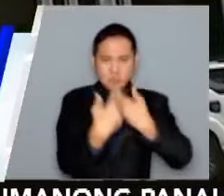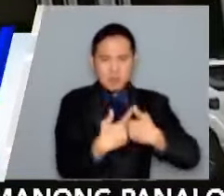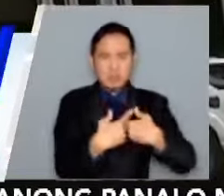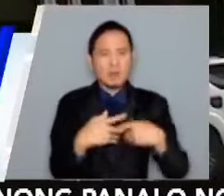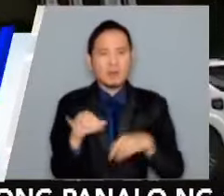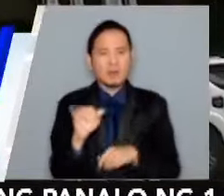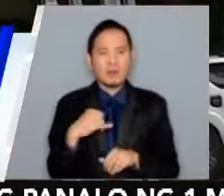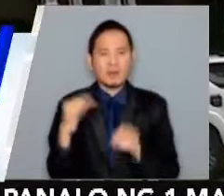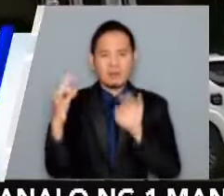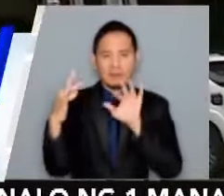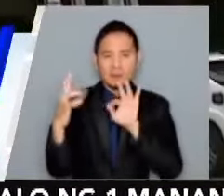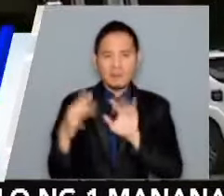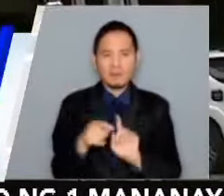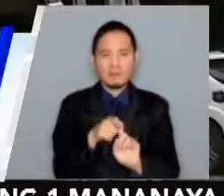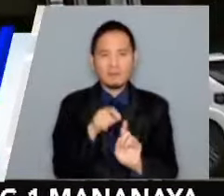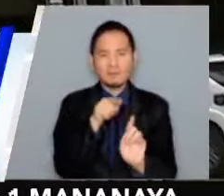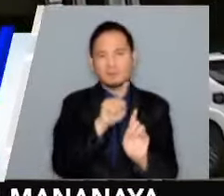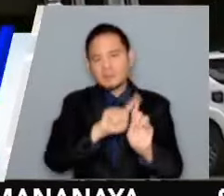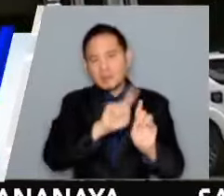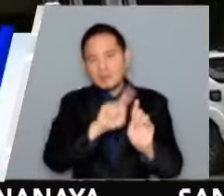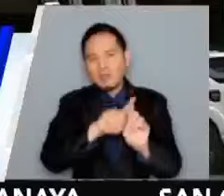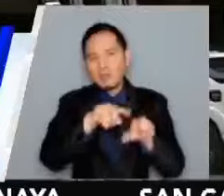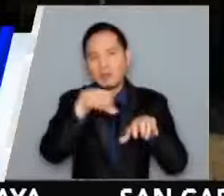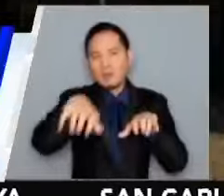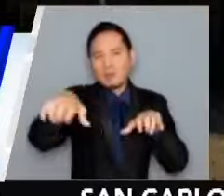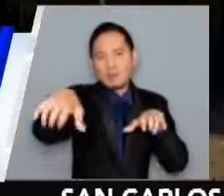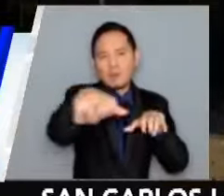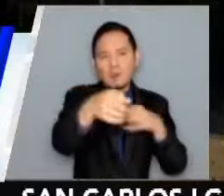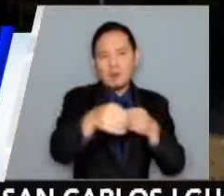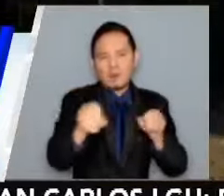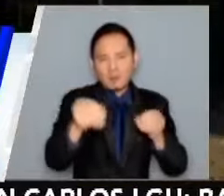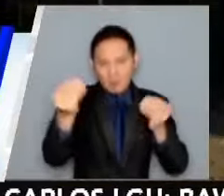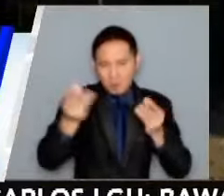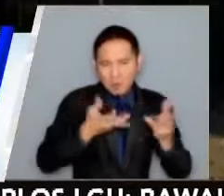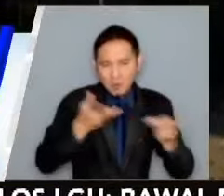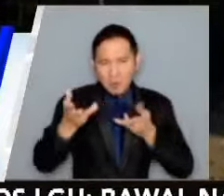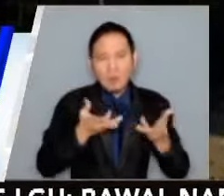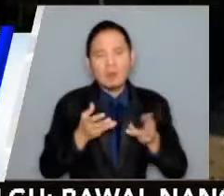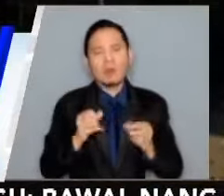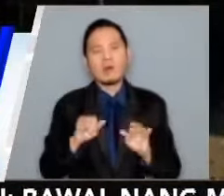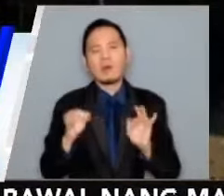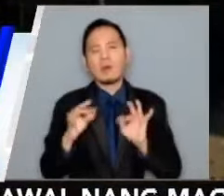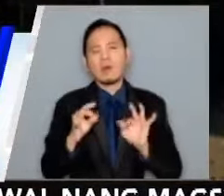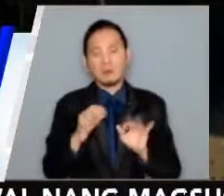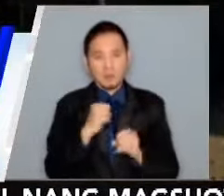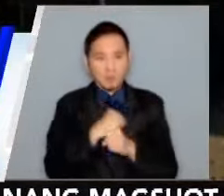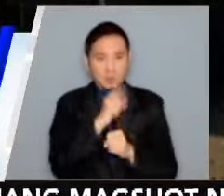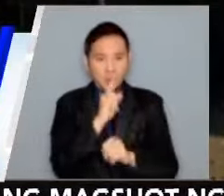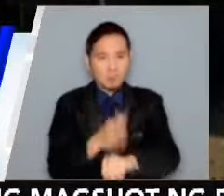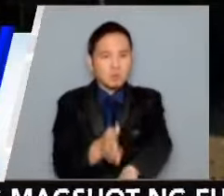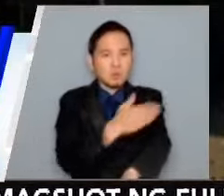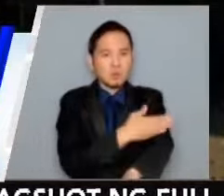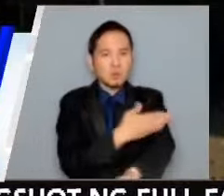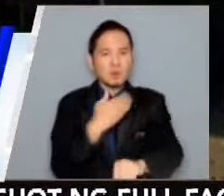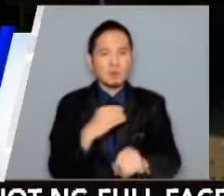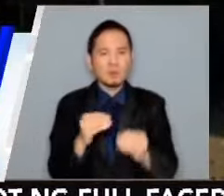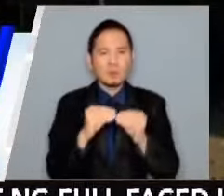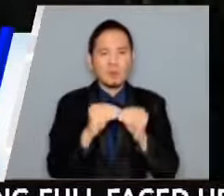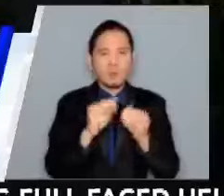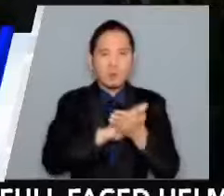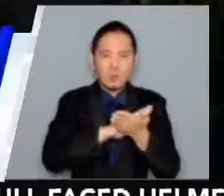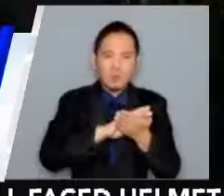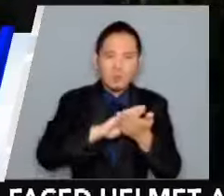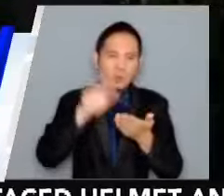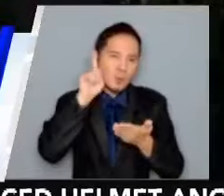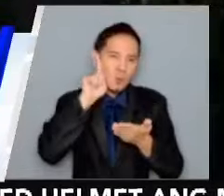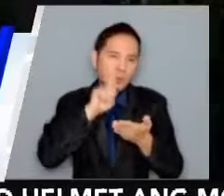our field at yan yung mga i-address natin para mas mapaganda yung pagbibigay natin ng implementation ng Catch-up Friday Susan. Opo,